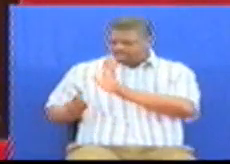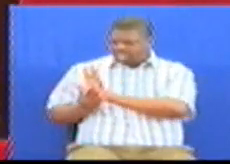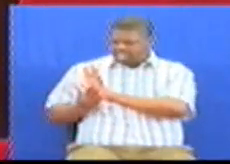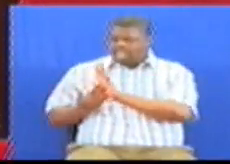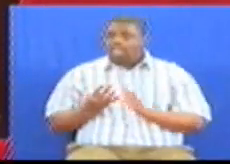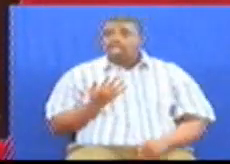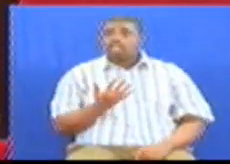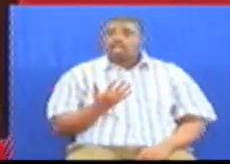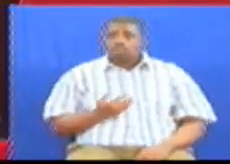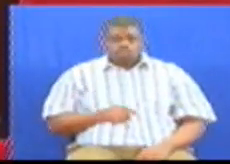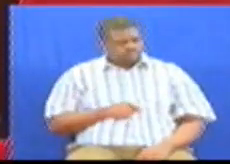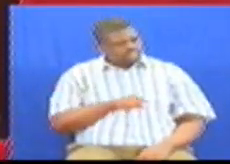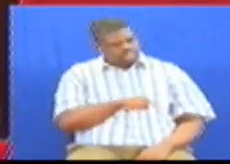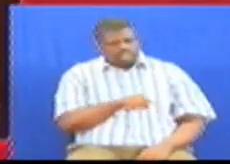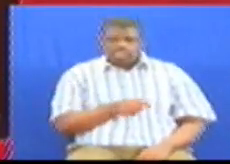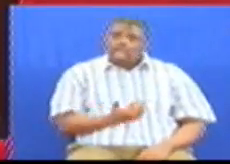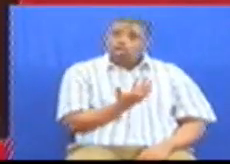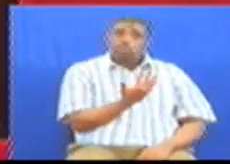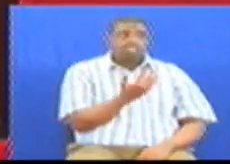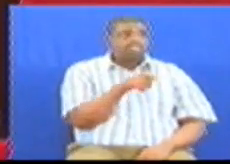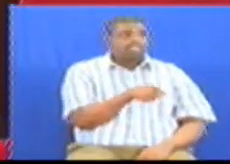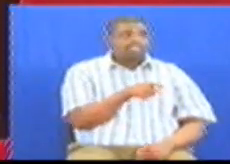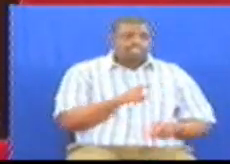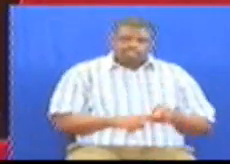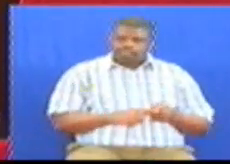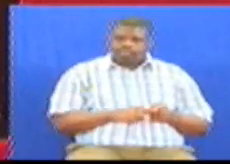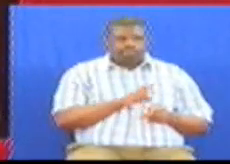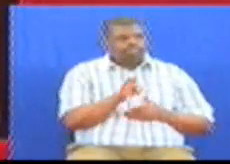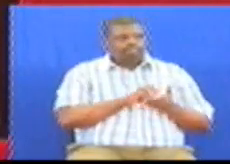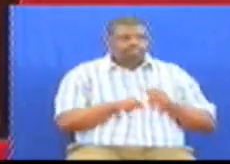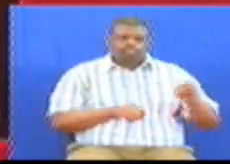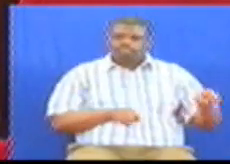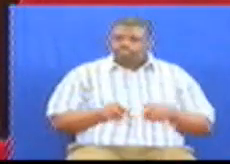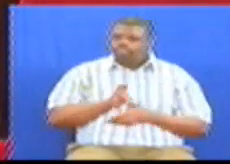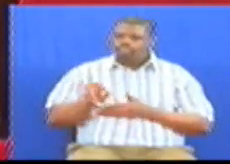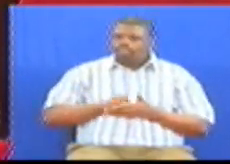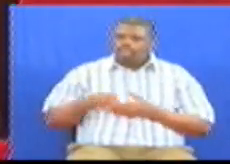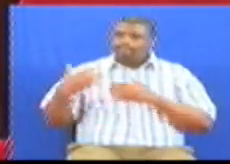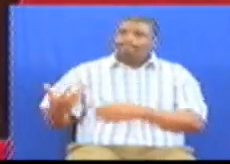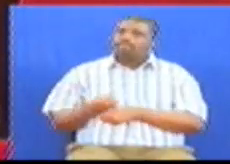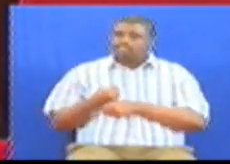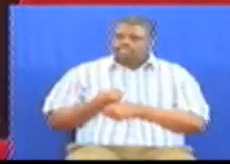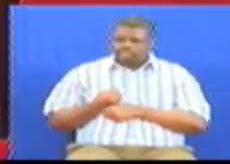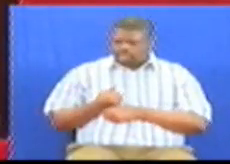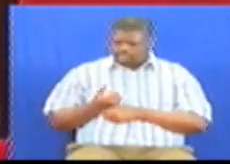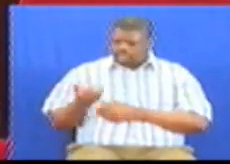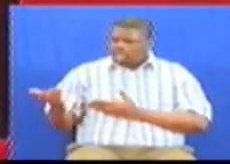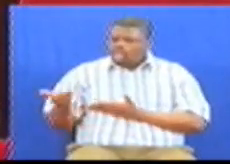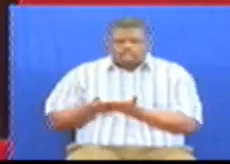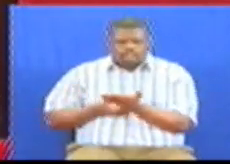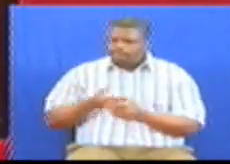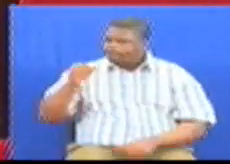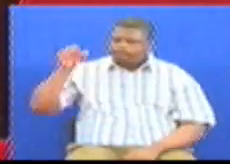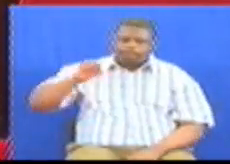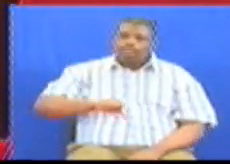95%. Na hii tano hii sio kwamba kuna halmashauri ambayo imepata hati mbaya, ni zile